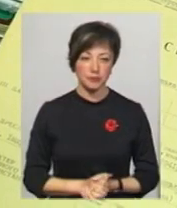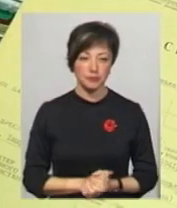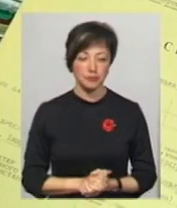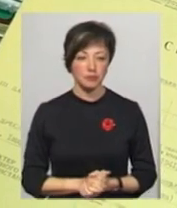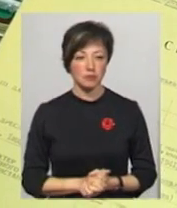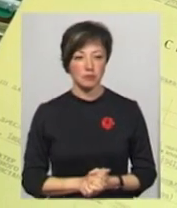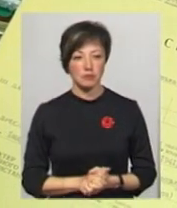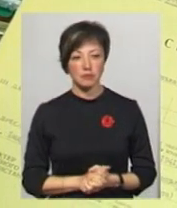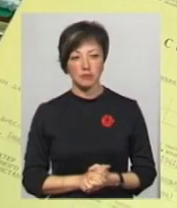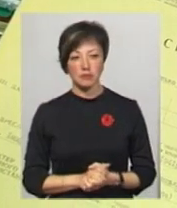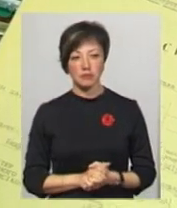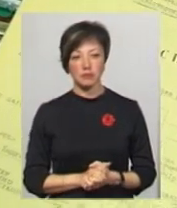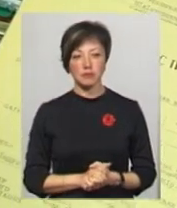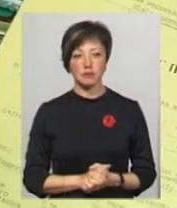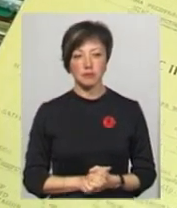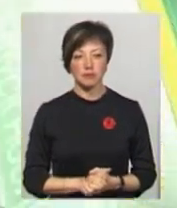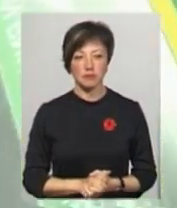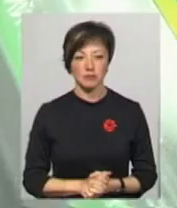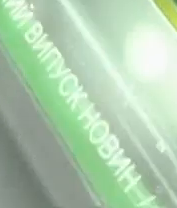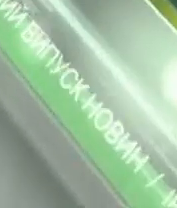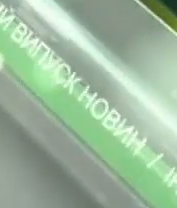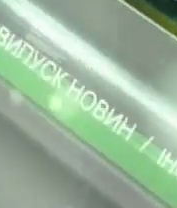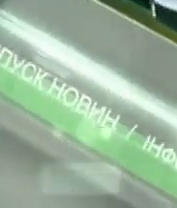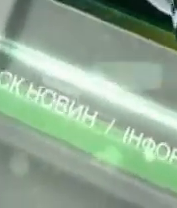Чесановська, Дем'ян Цегольник, новини Поділля Центр.